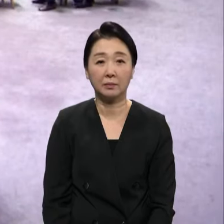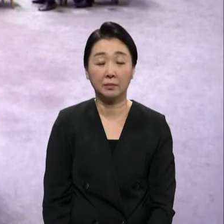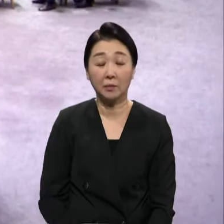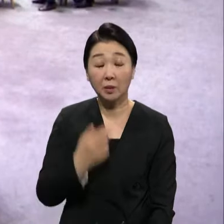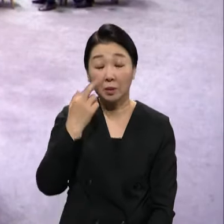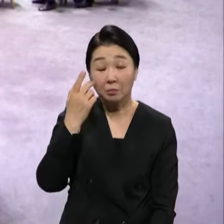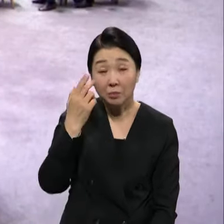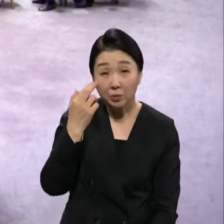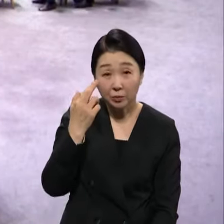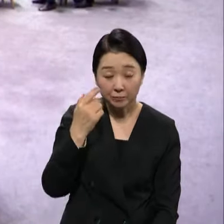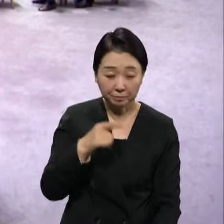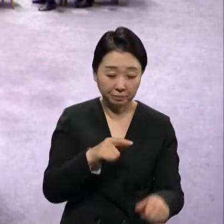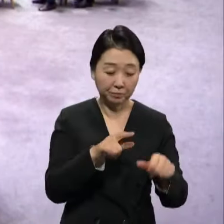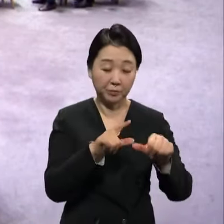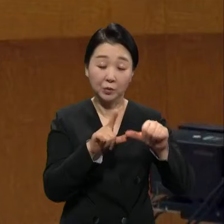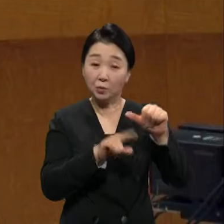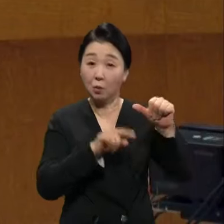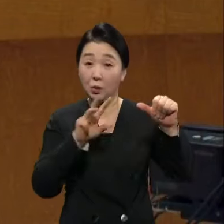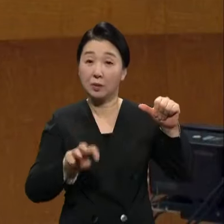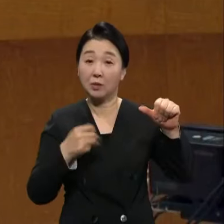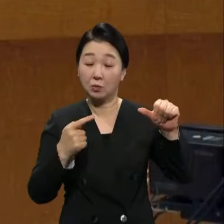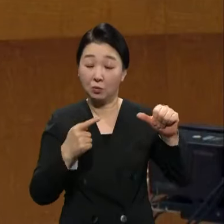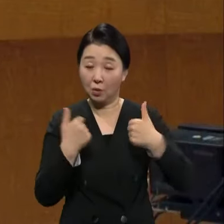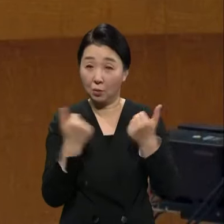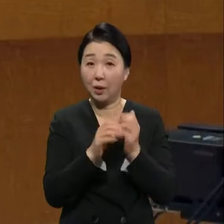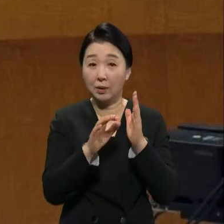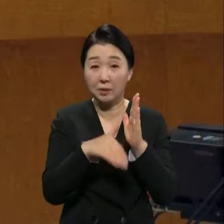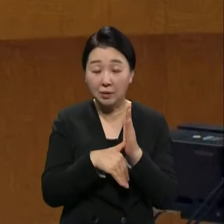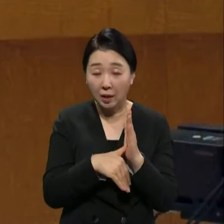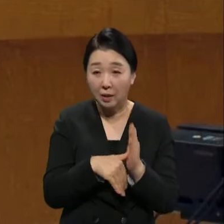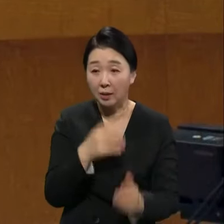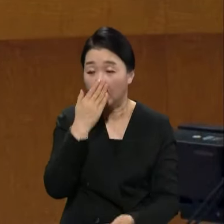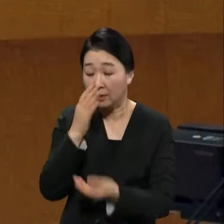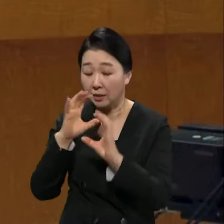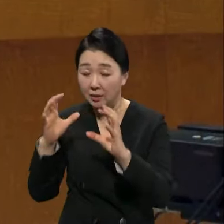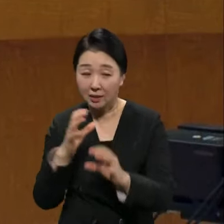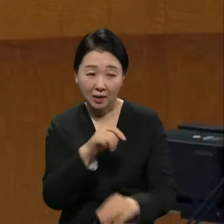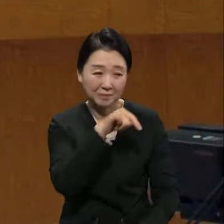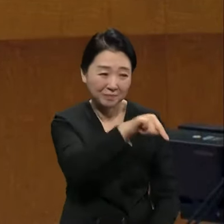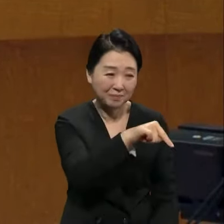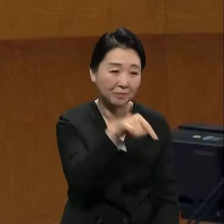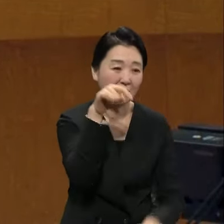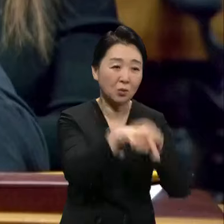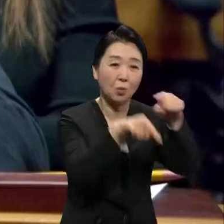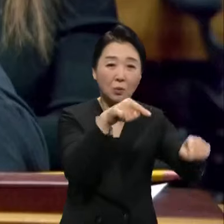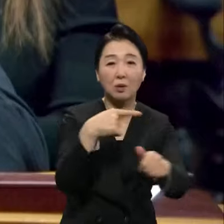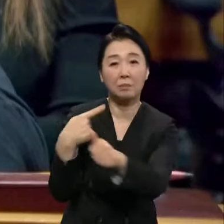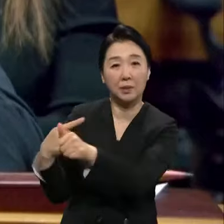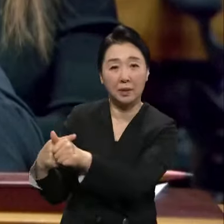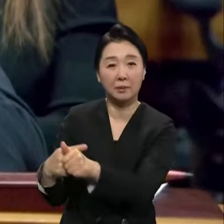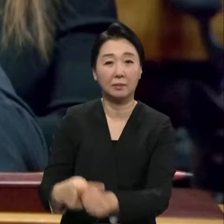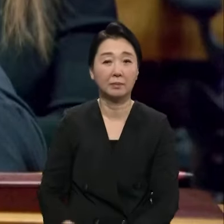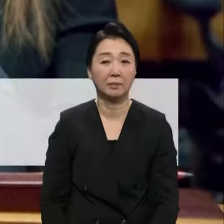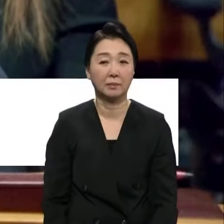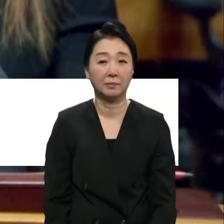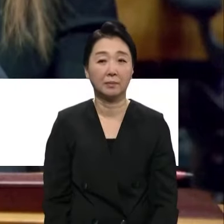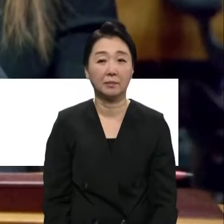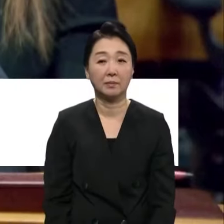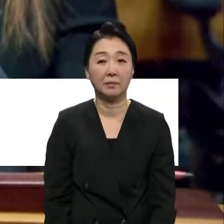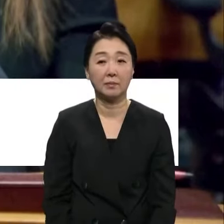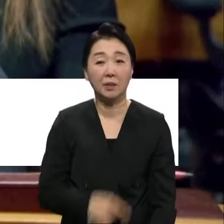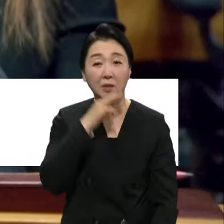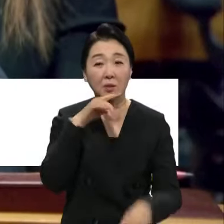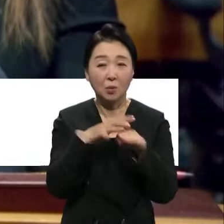미국이 현지 시간 29일 유엔 안보리 회의에서 이스라엘의 라파 난민촌 공격을 비난했습니다. The continued pattern